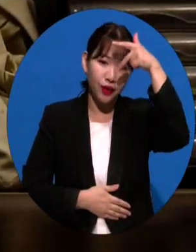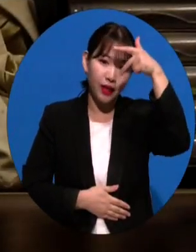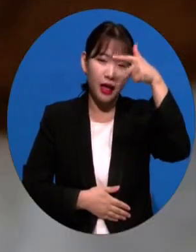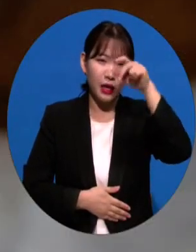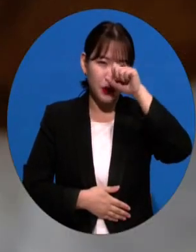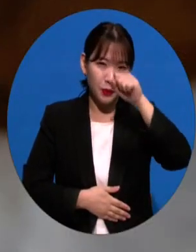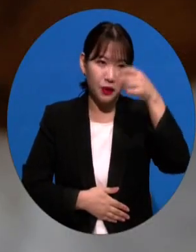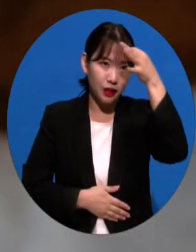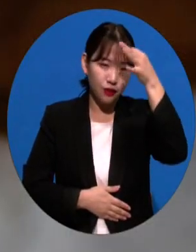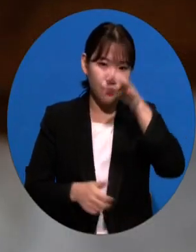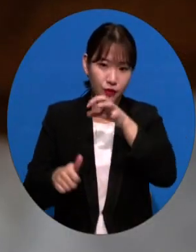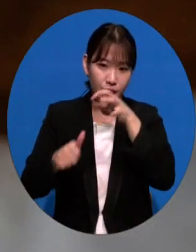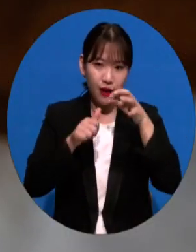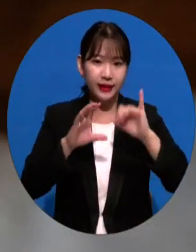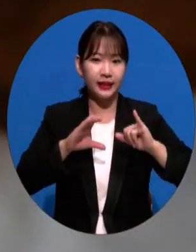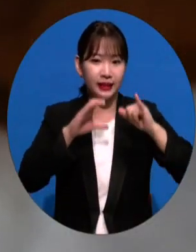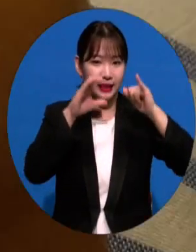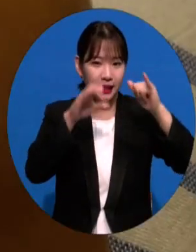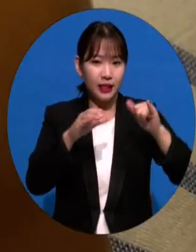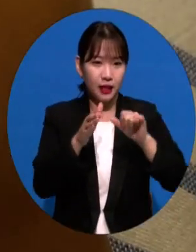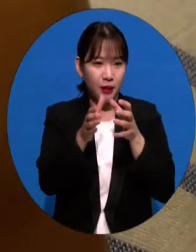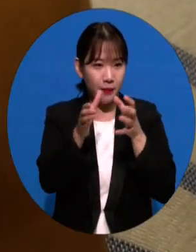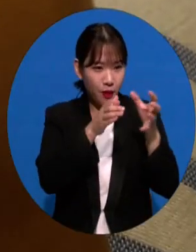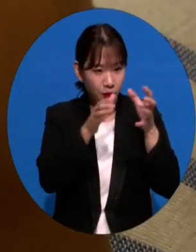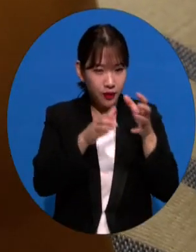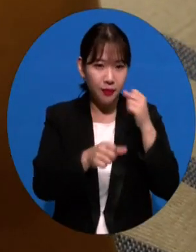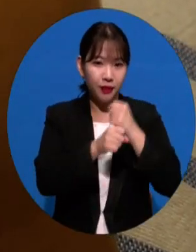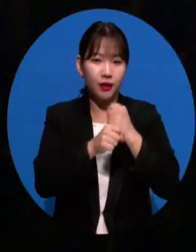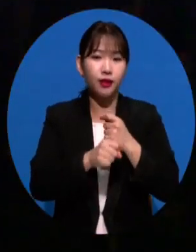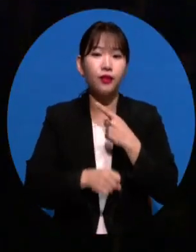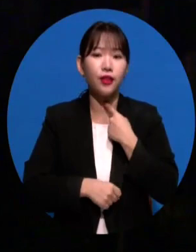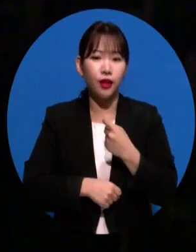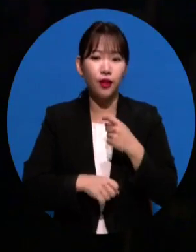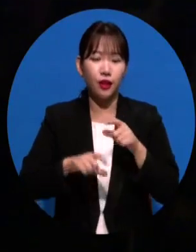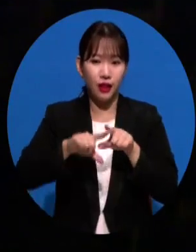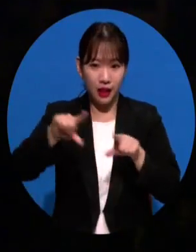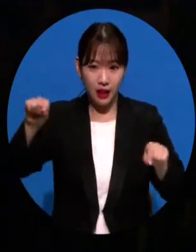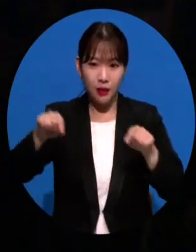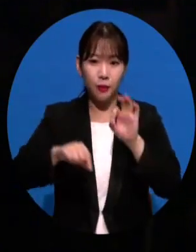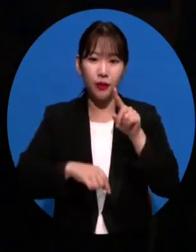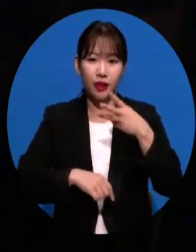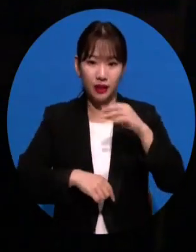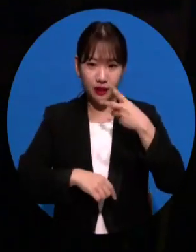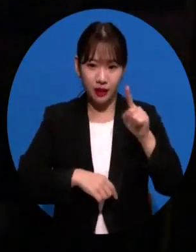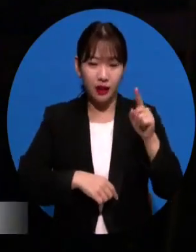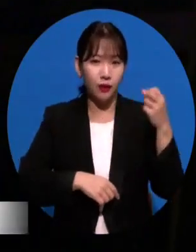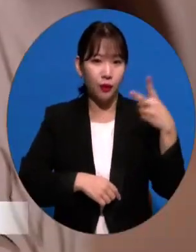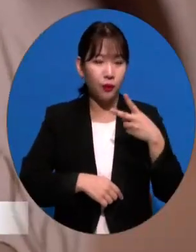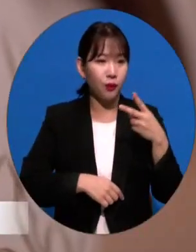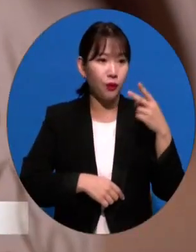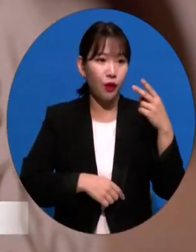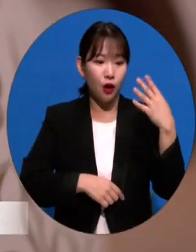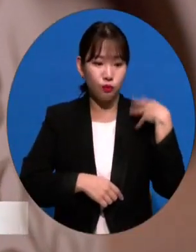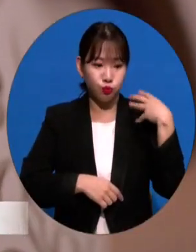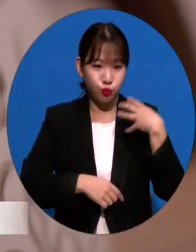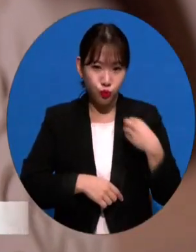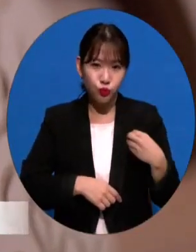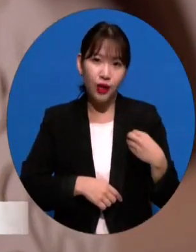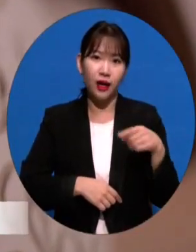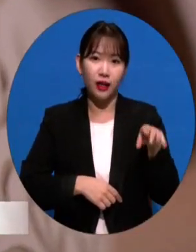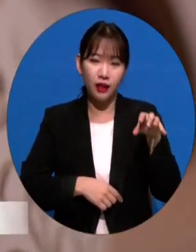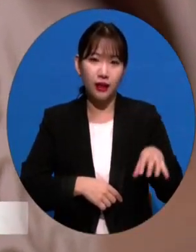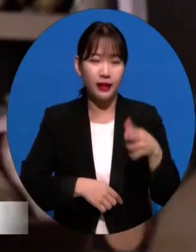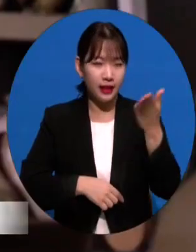기술로 세계적인 명품 도자기를 생산했던 일본 아리타, 그리고 우리나라 3대 도자기 발상지인 무안이